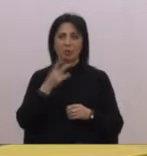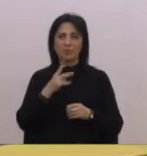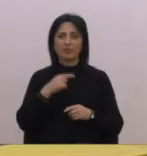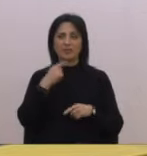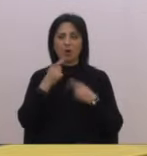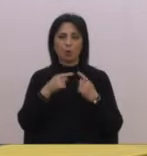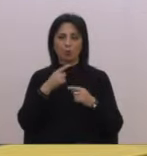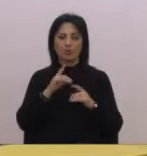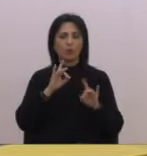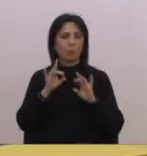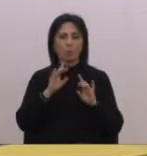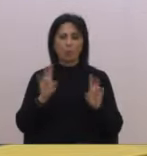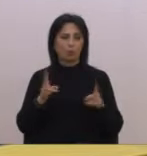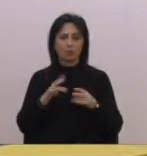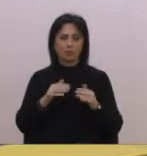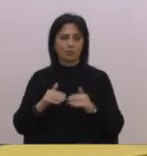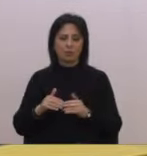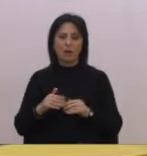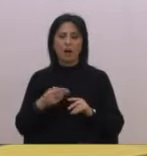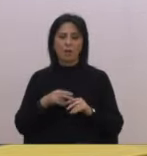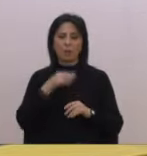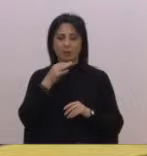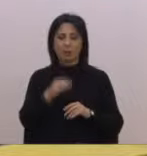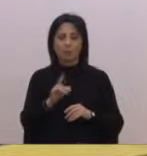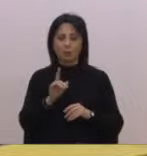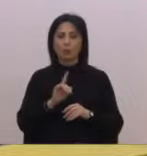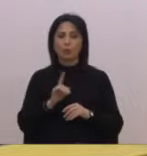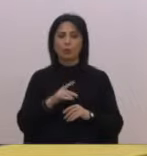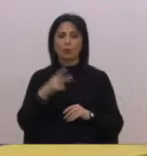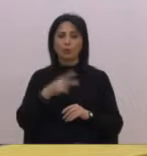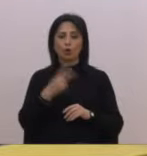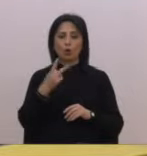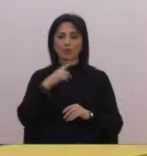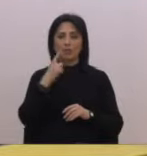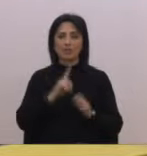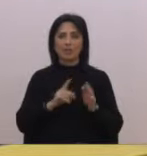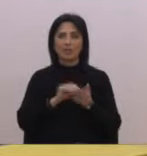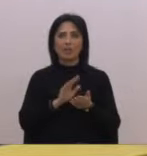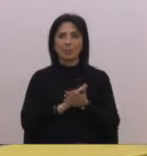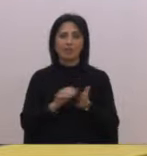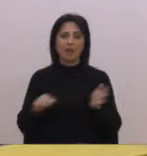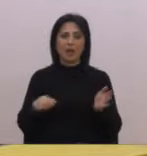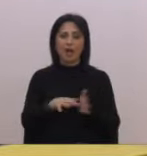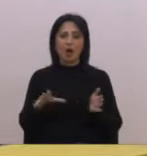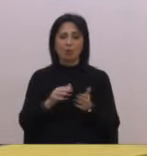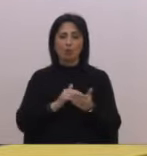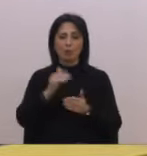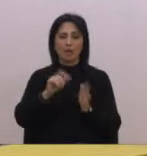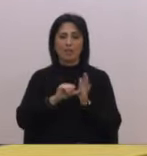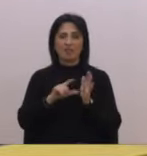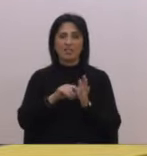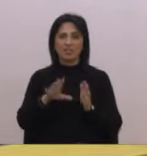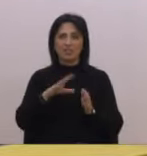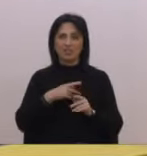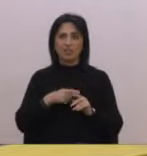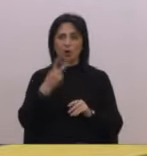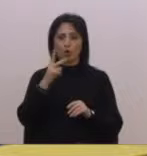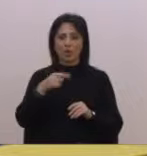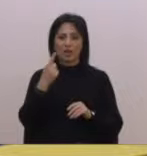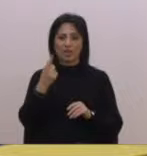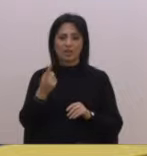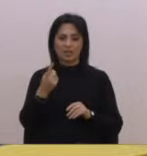საუბრობთ პოპულისტურად, ამიტომ გეტყვით, რომ 2022 წელს დაფიქსირდა რეკორდულად მაღალი ინვესტიციები, იყო ეს